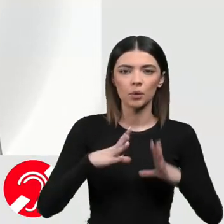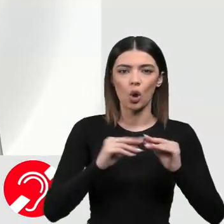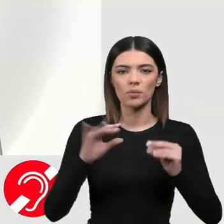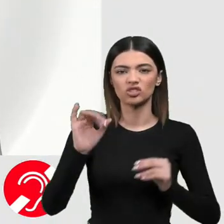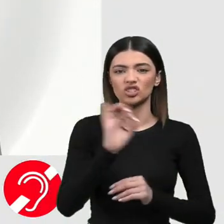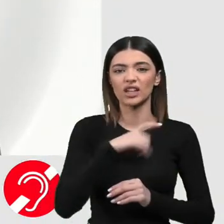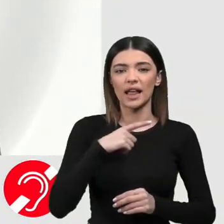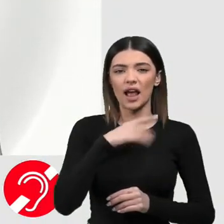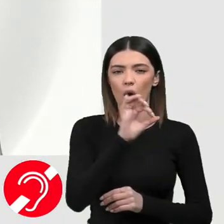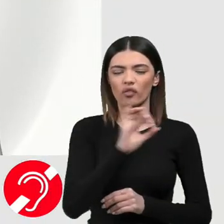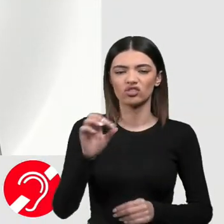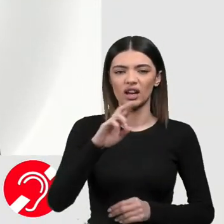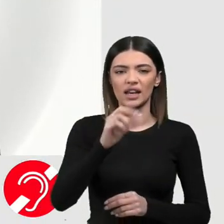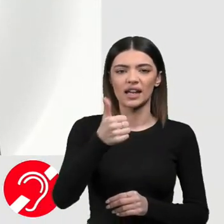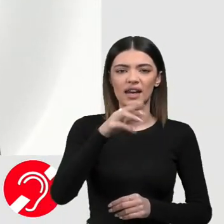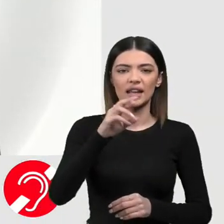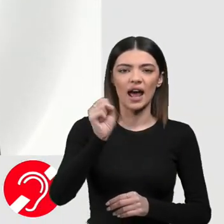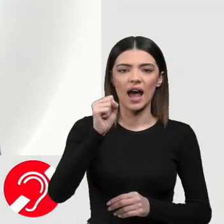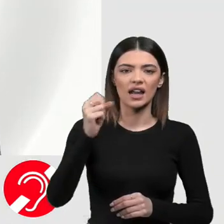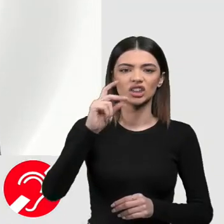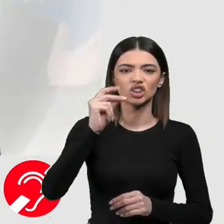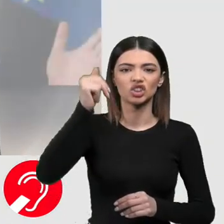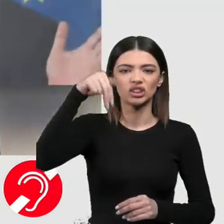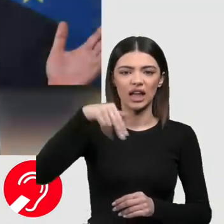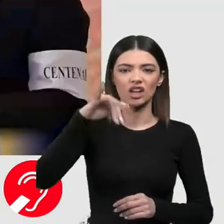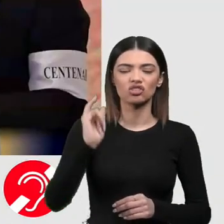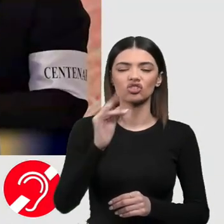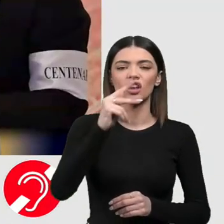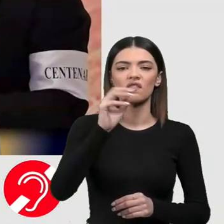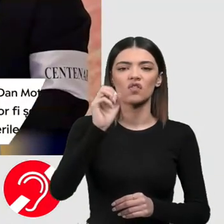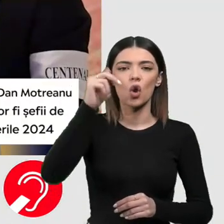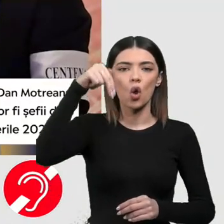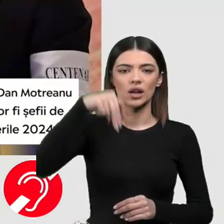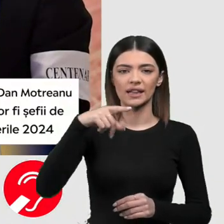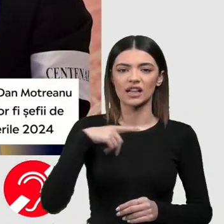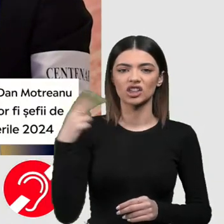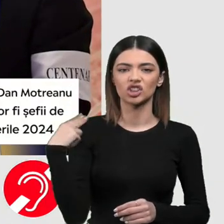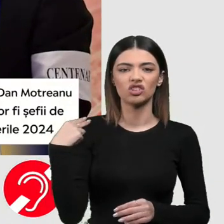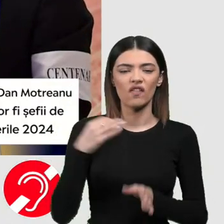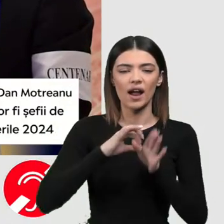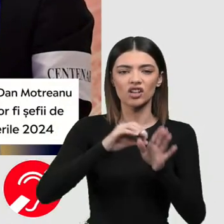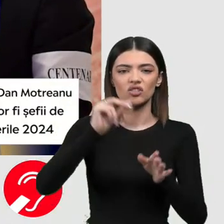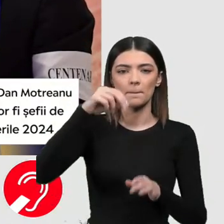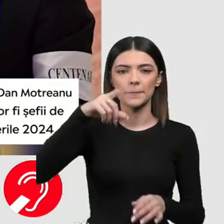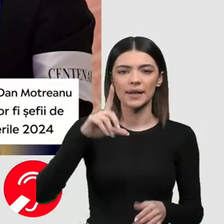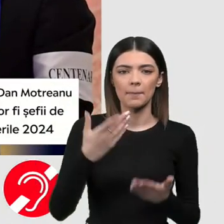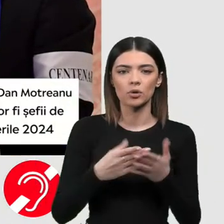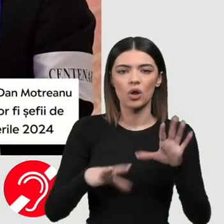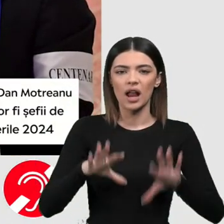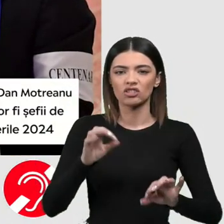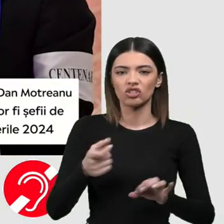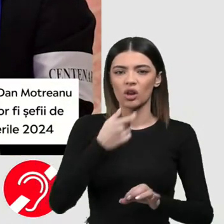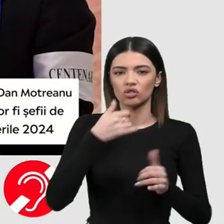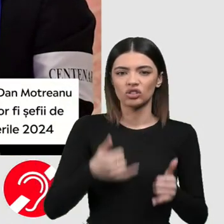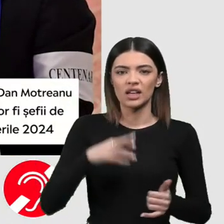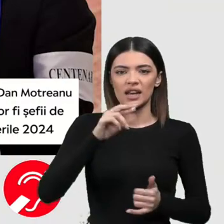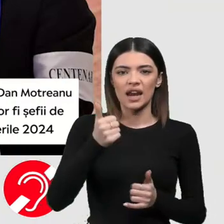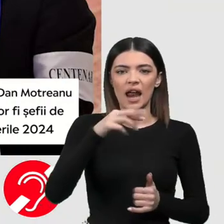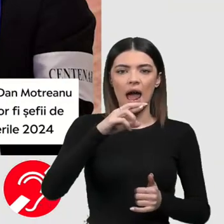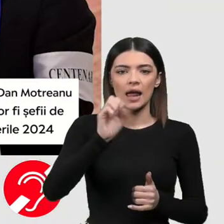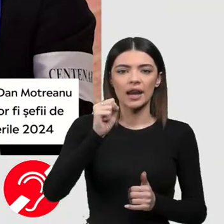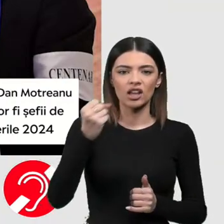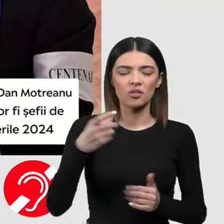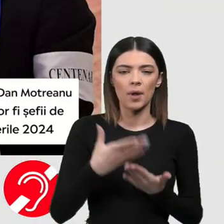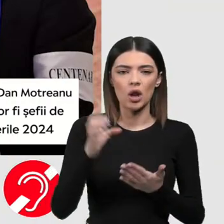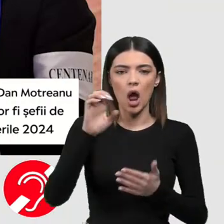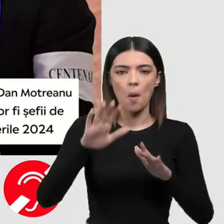Revenim în România și e oficial. Lareș Bogdan, Dan Motreanu și Florin Roman vor fi șefii de campanie PNL la alegerile de anul acesta. Lareș